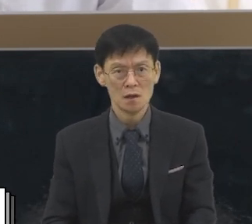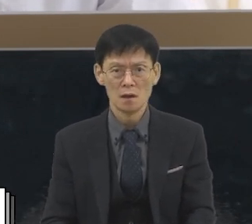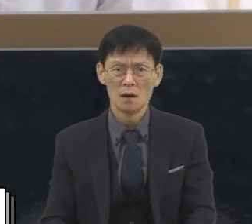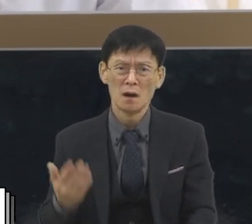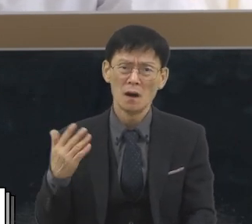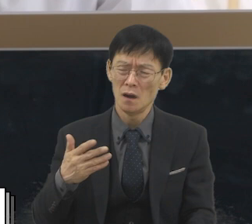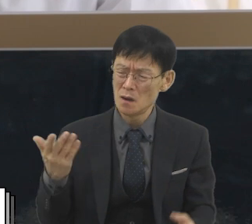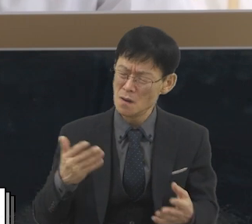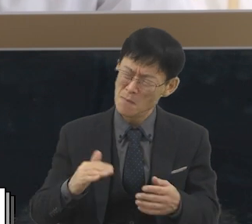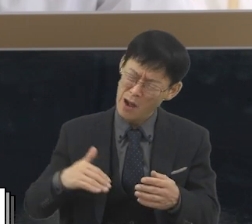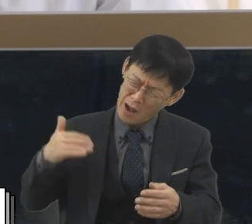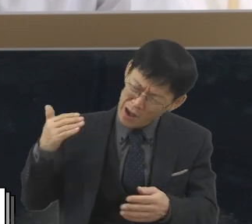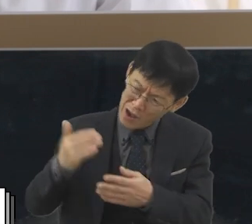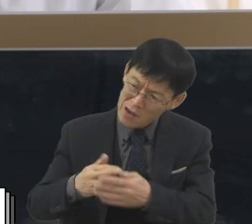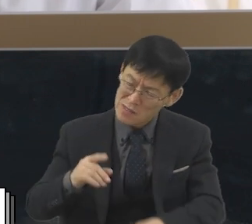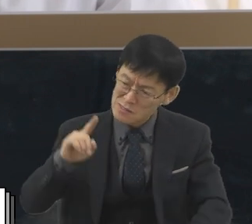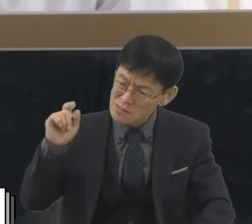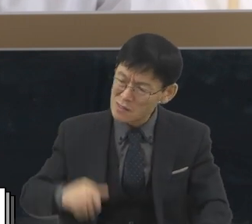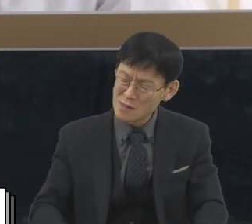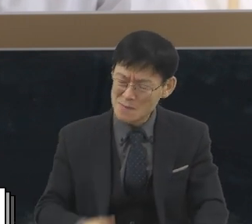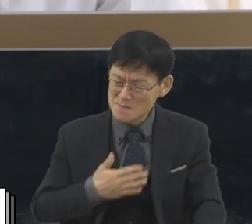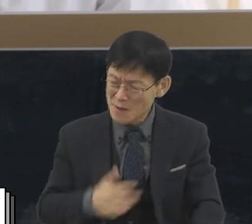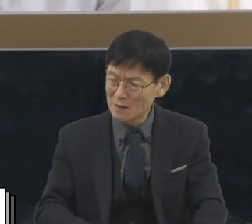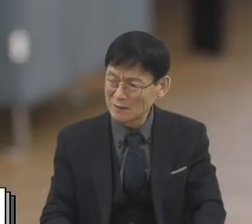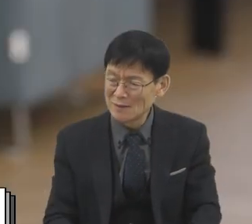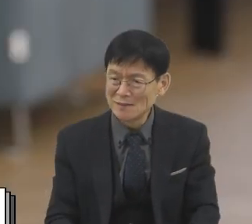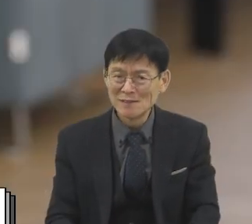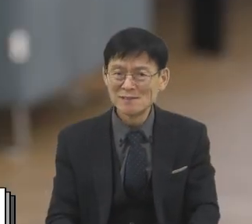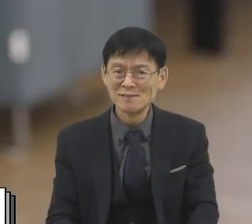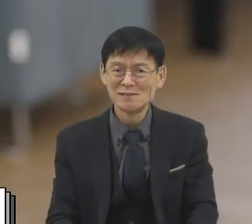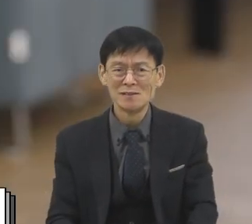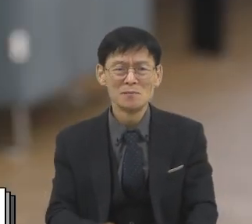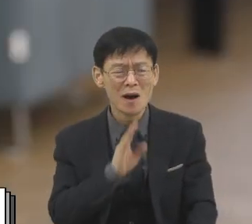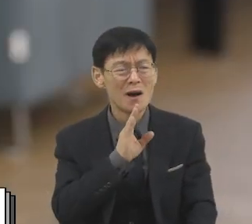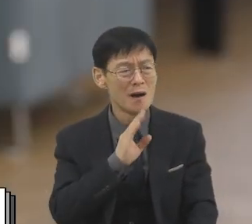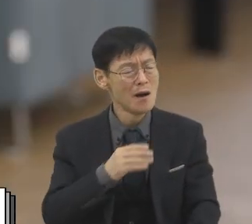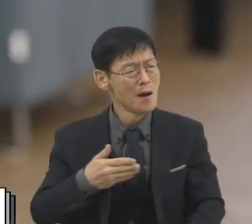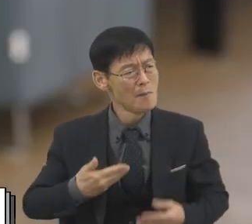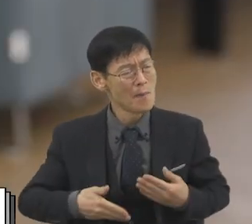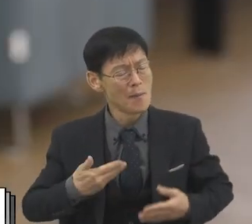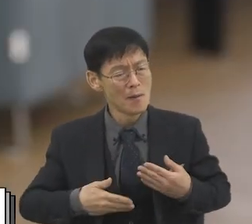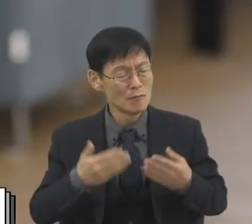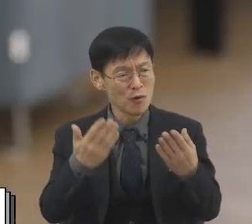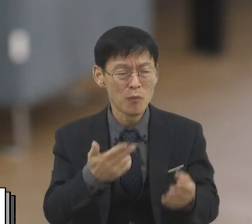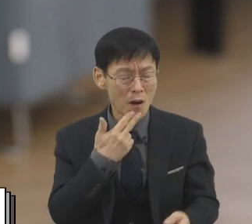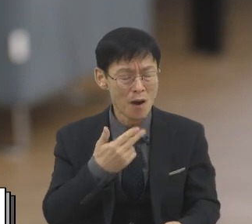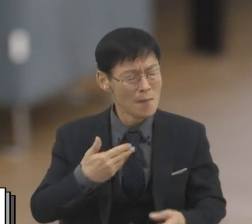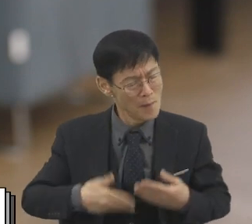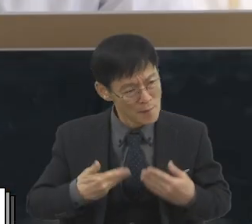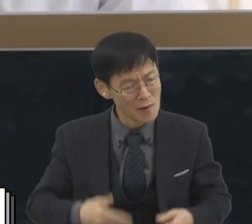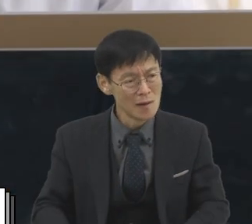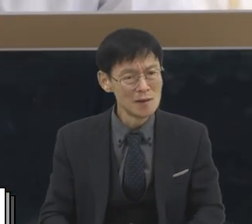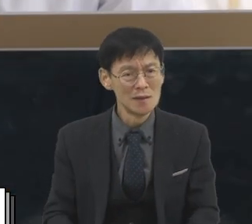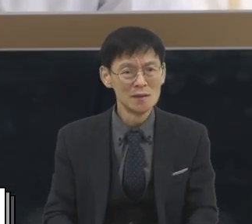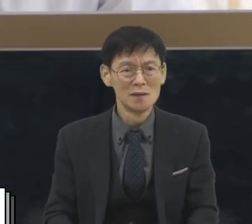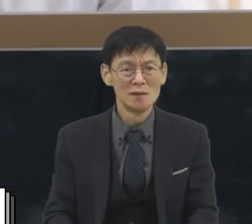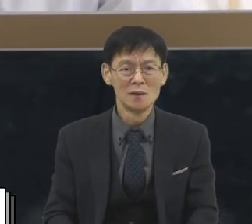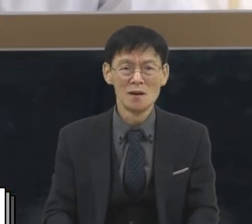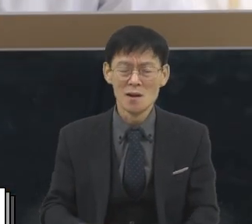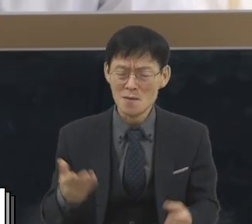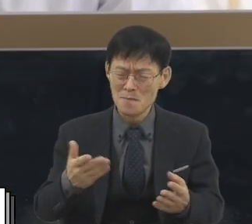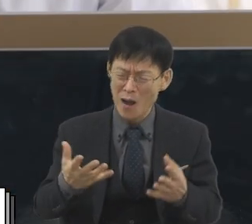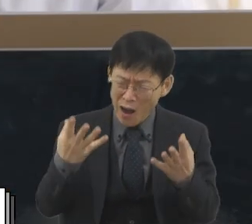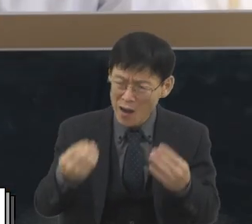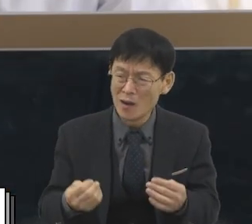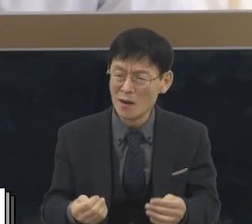할 일이 왜 이렇게 많은 거야? 피곤해 죽겠네. 그러게요. 정말 쉴 틈이 없네요. 이렇게 일